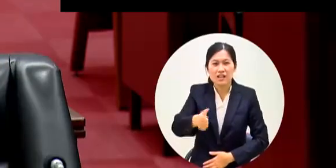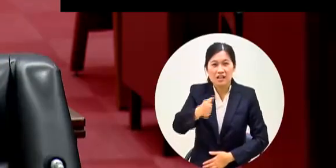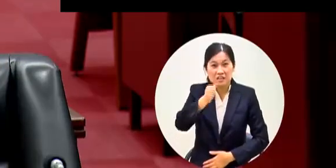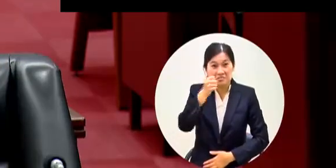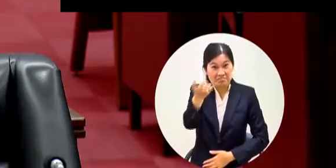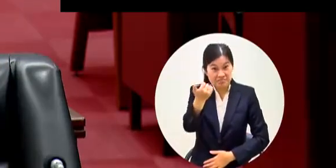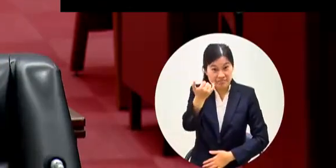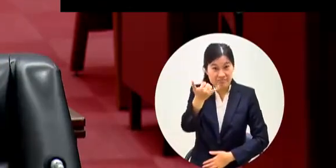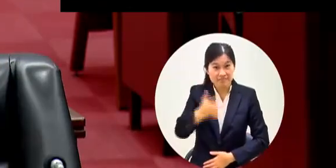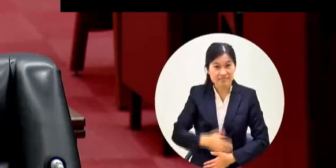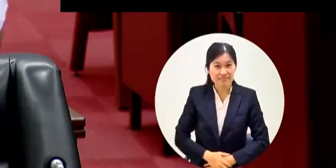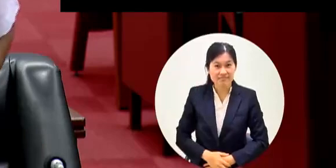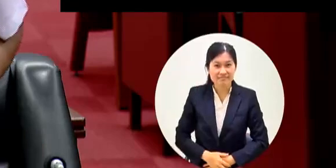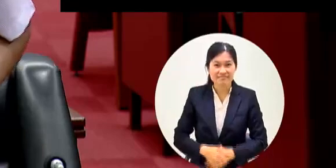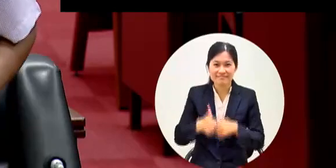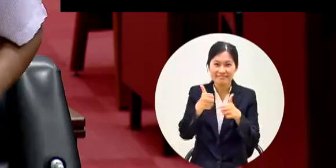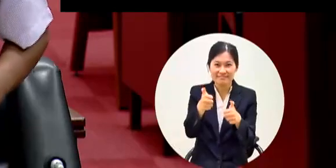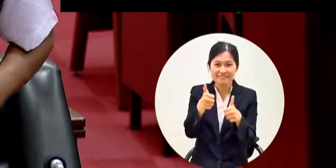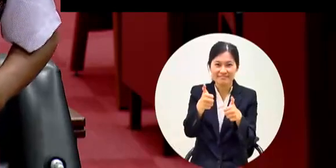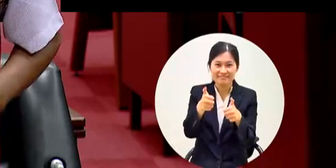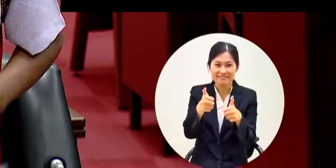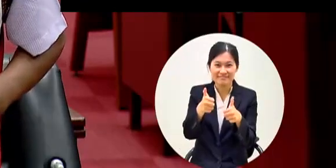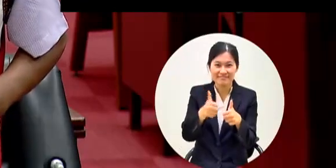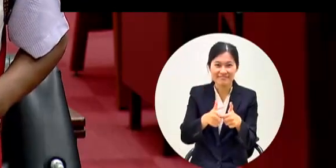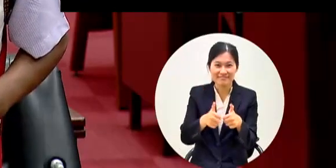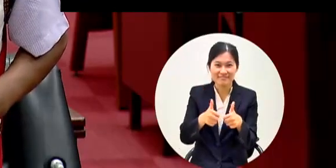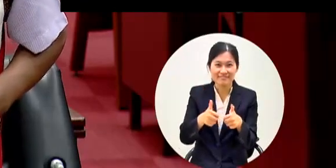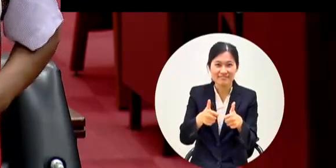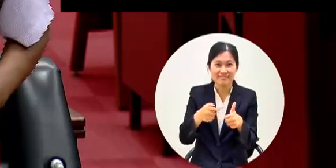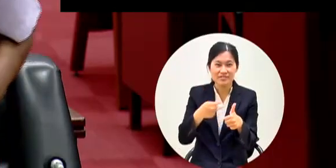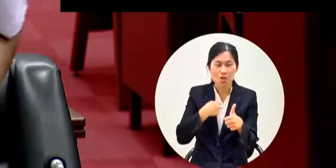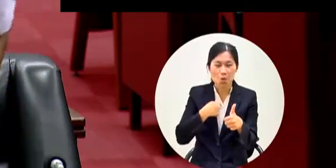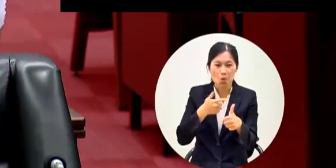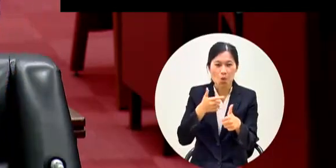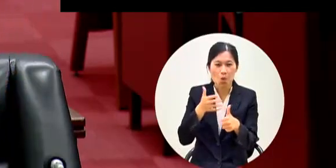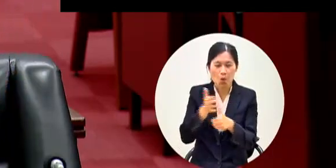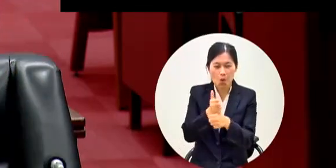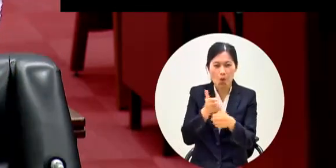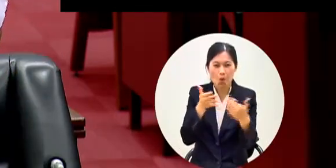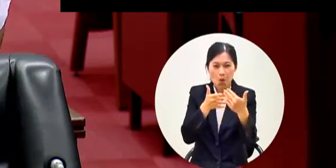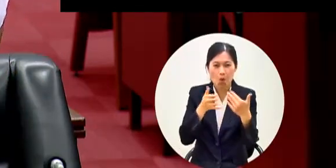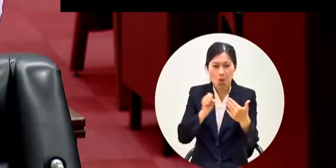长在明年的